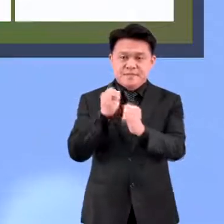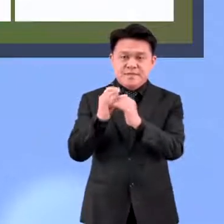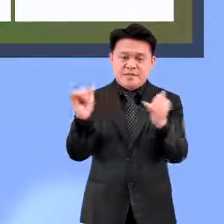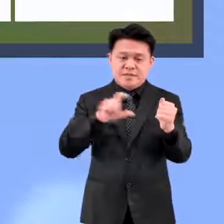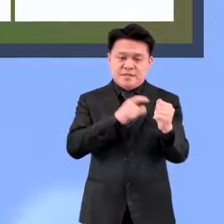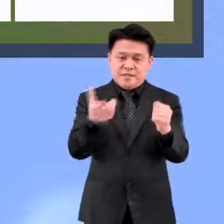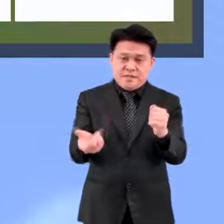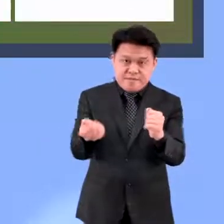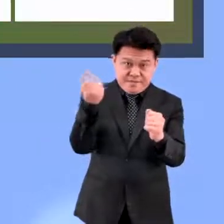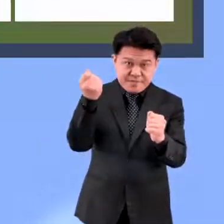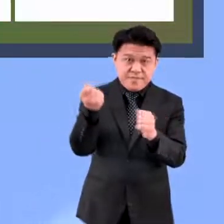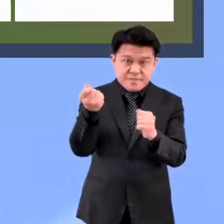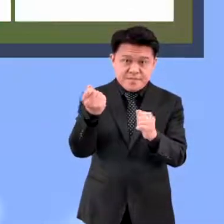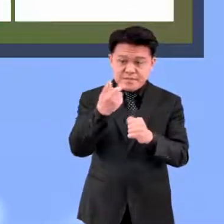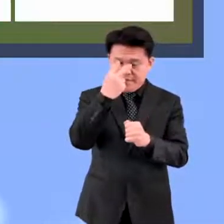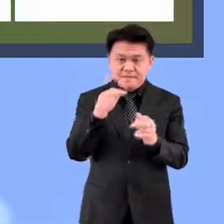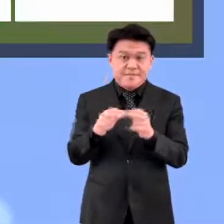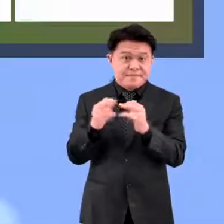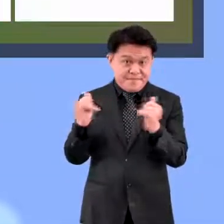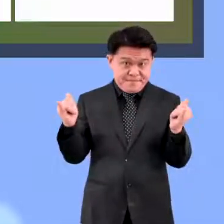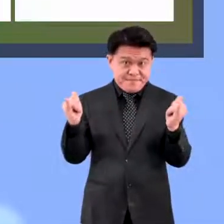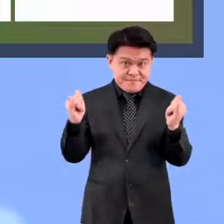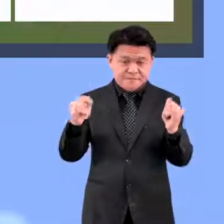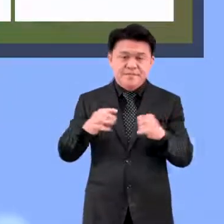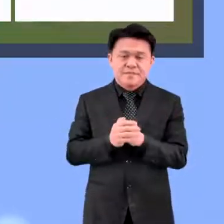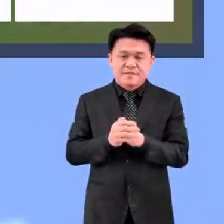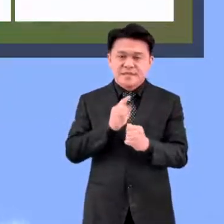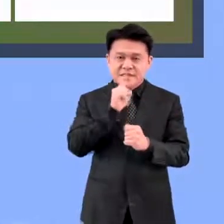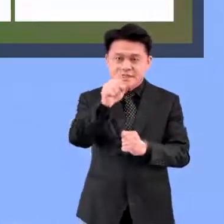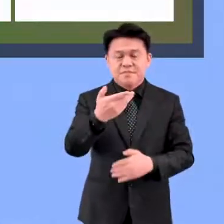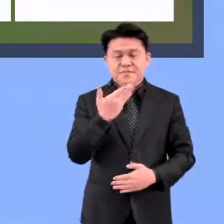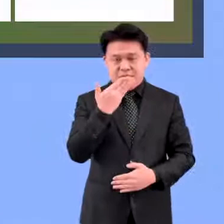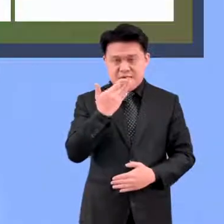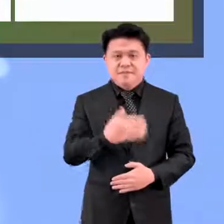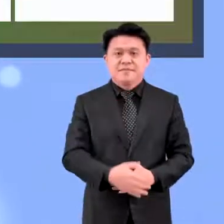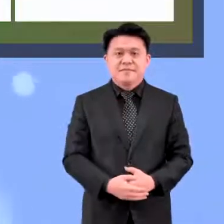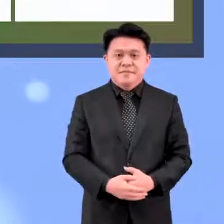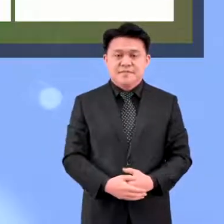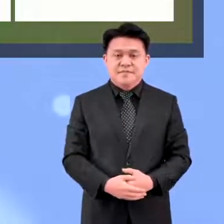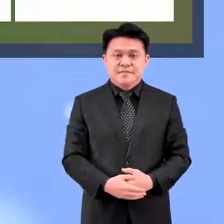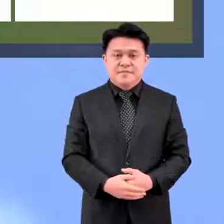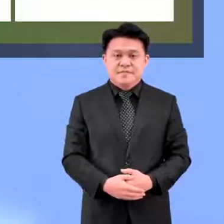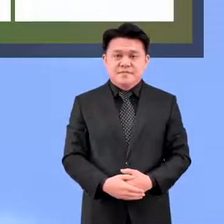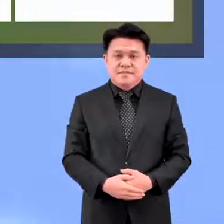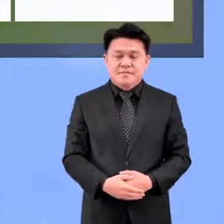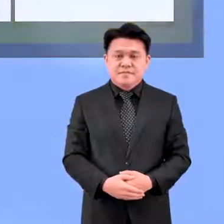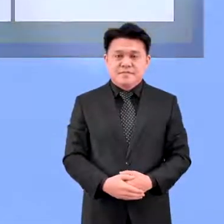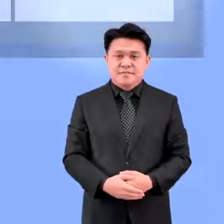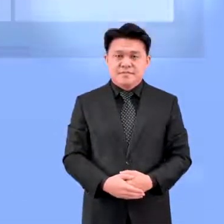이상의 안마사 자격을 취득한 시각장애인이 신청이 가능합니다.